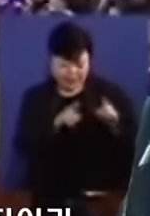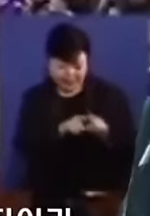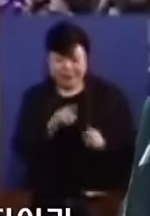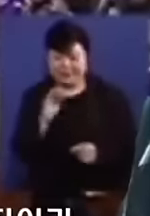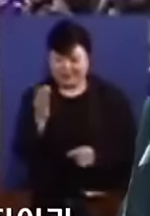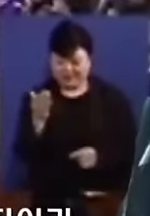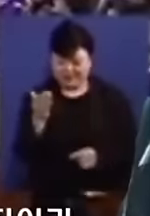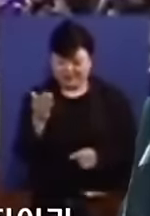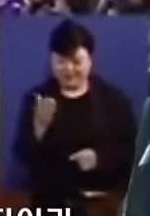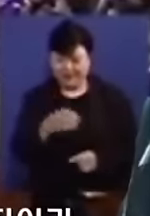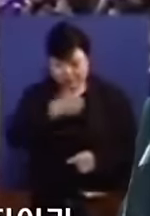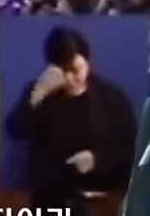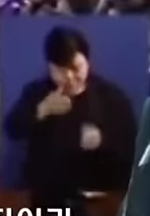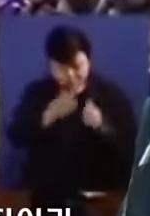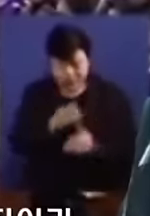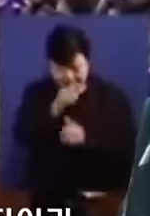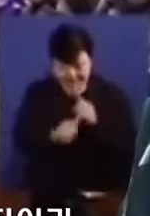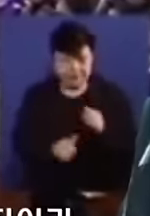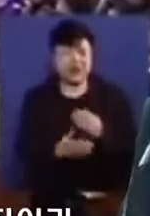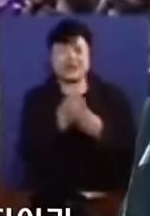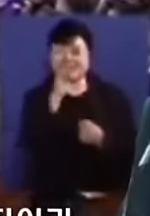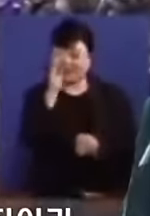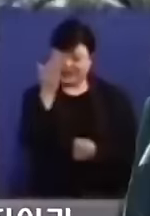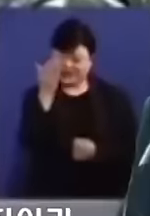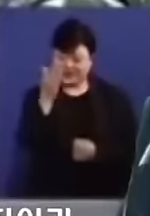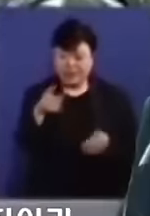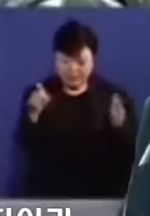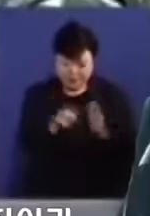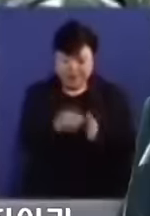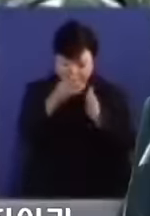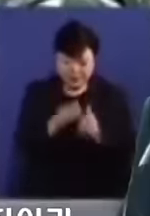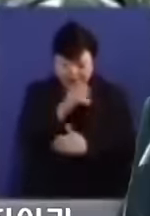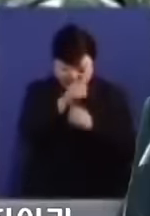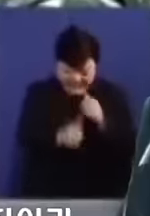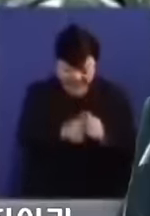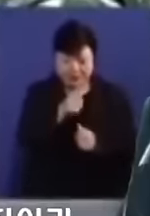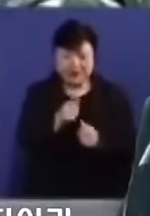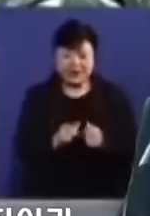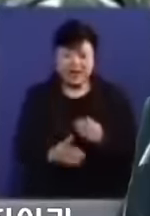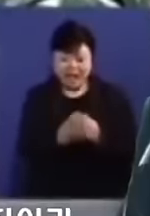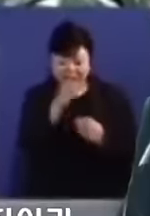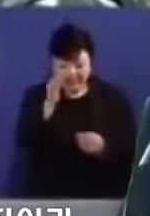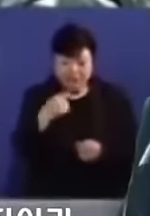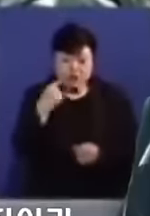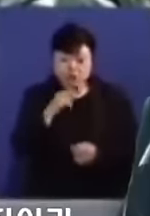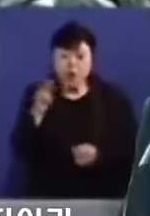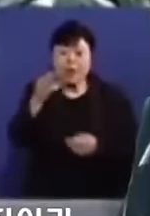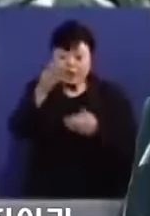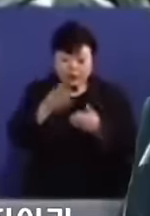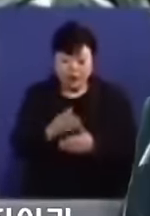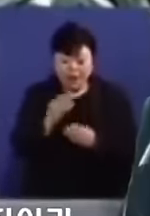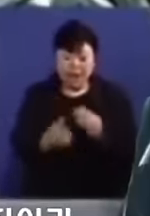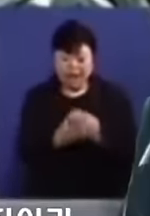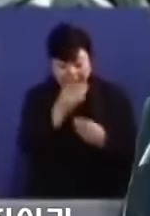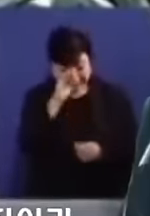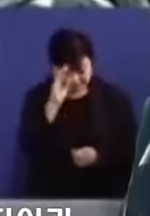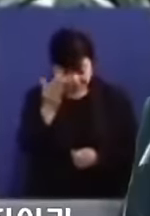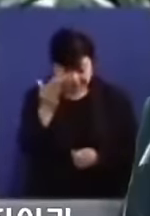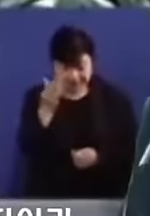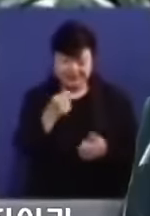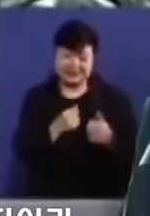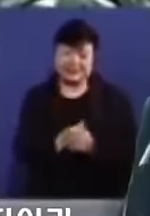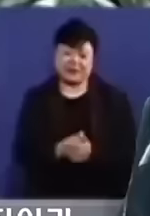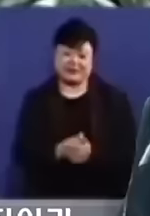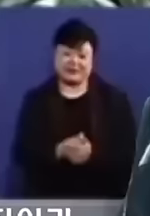있다. 꿈을 통해서 하나가 될 수 있다. 믿음을 통해서 하나가 될 수 있고 입술의 고백을 통해서 하나가 될 수 있다.